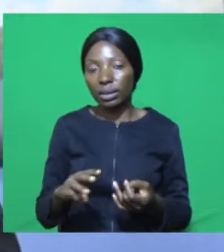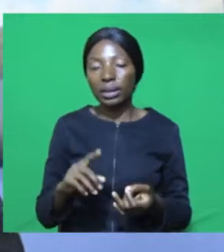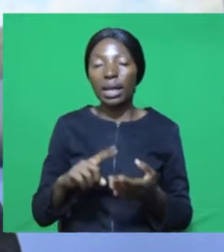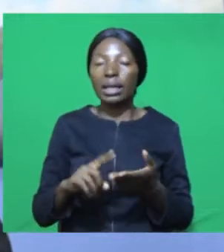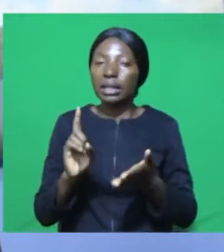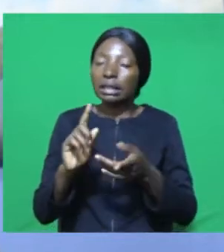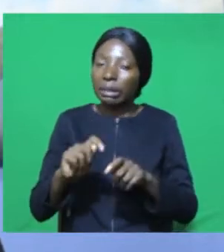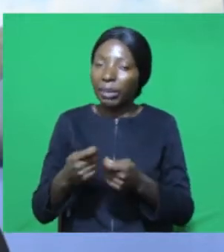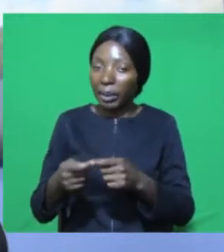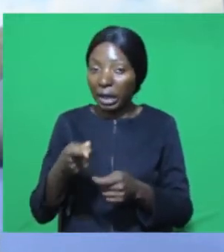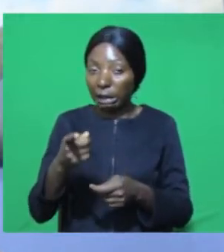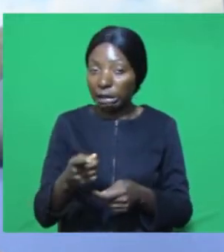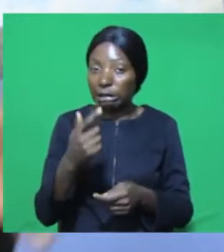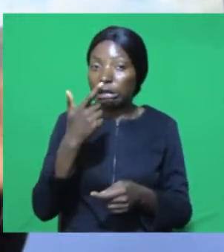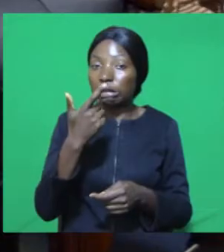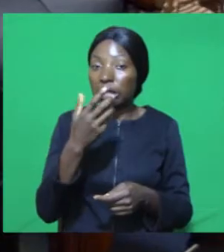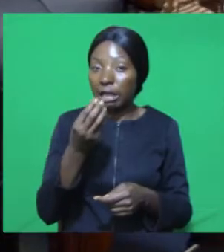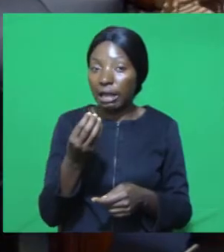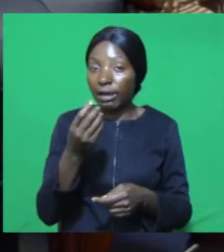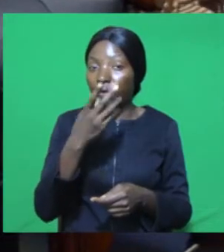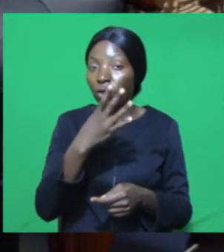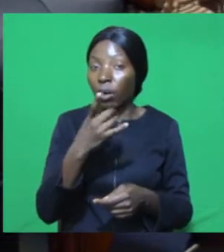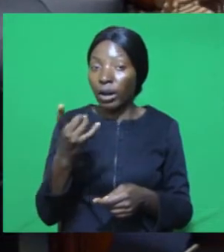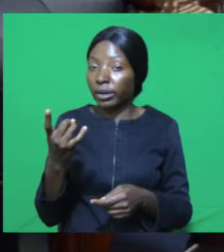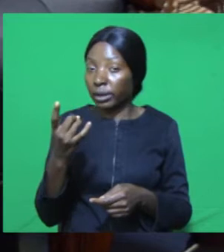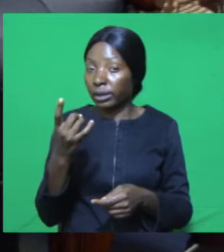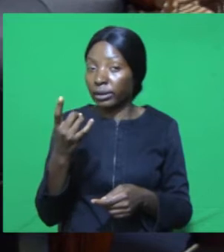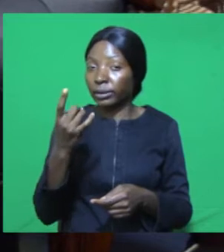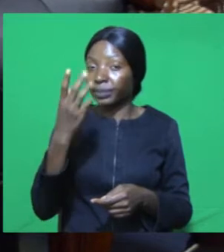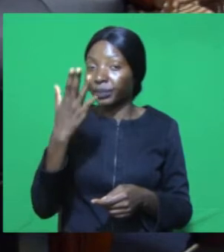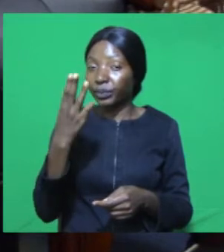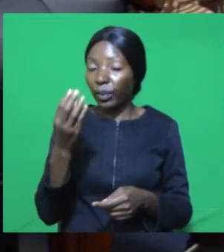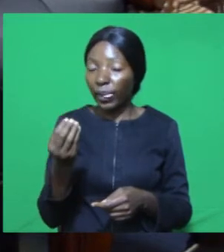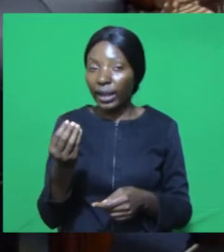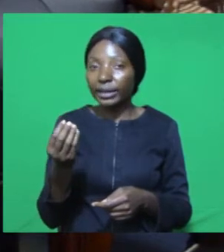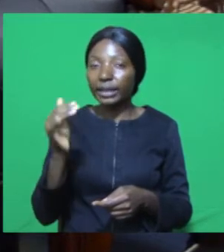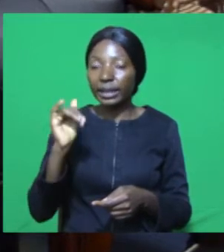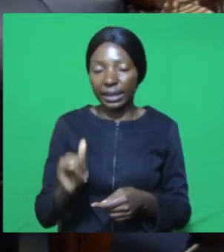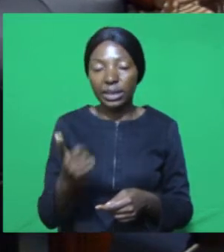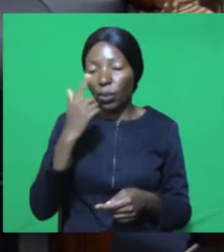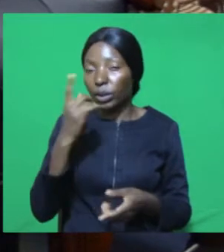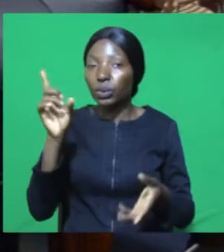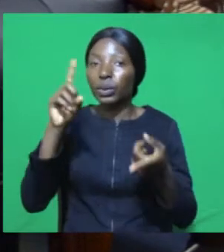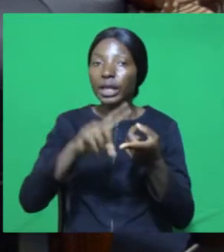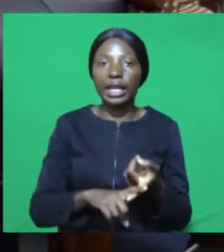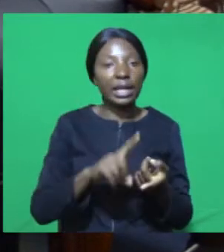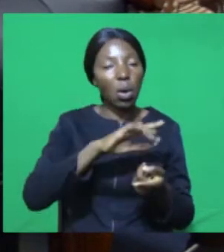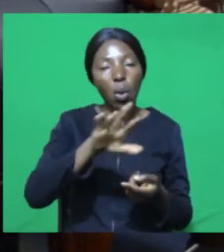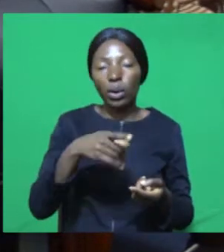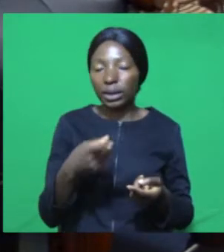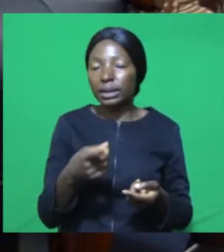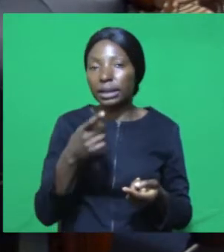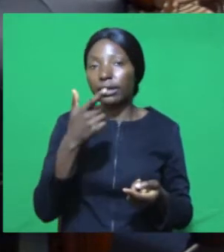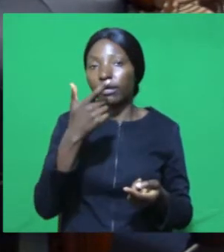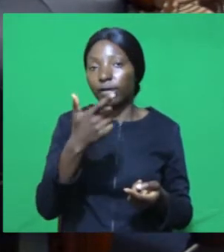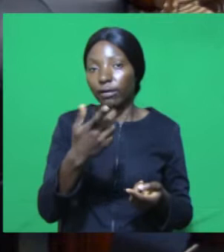69 wadimburwa. Ndichitozviona asi mukazoedha kuzosara vhiki rekupedzisira mukaedha zvese zvinongodzokera pa 70